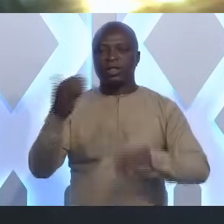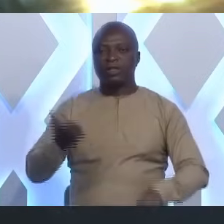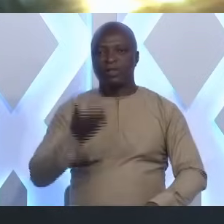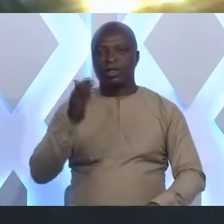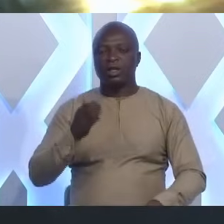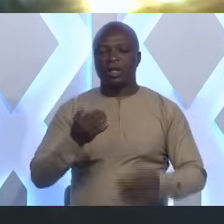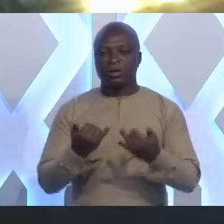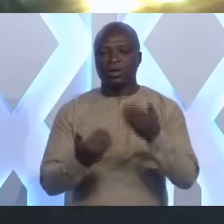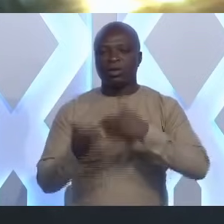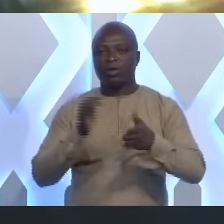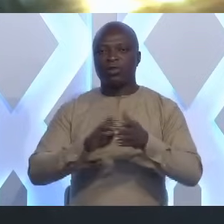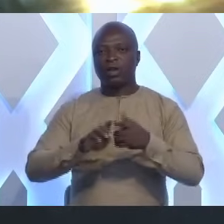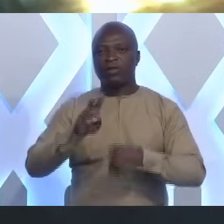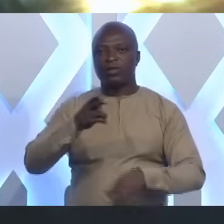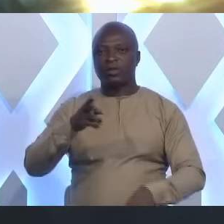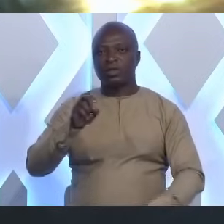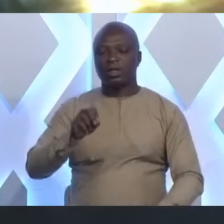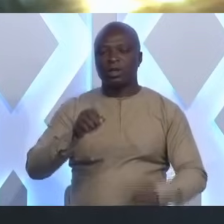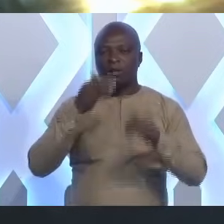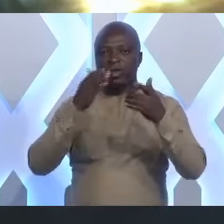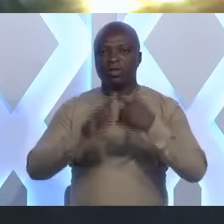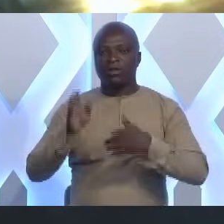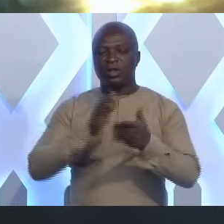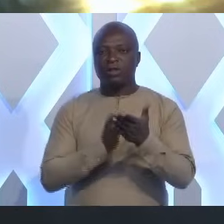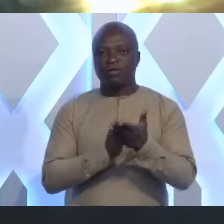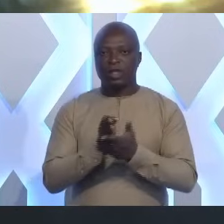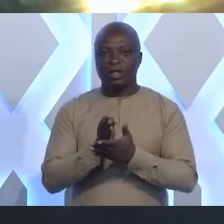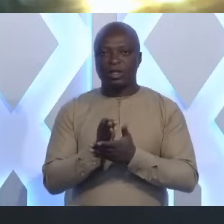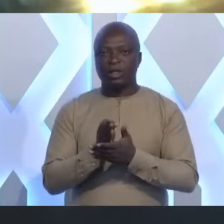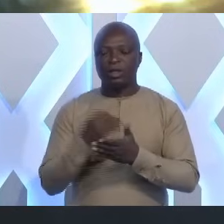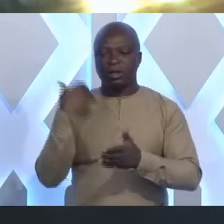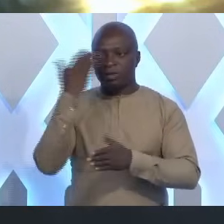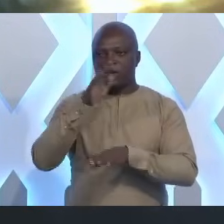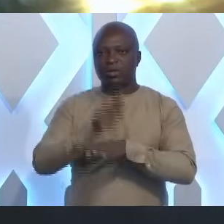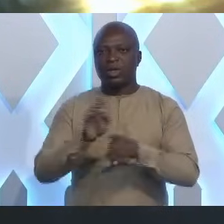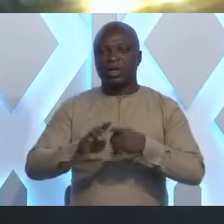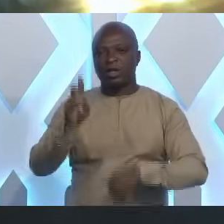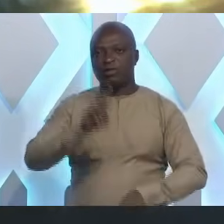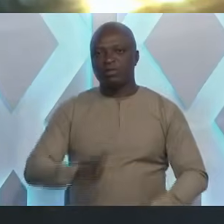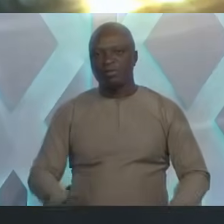L'actualité revient à 22h30. Merci de votre fidélité. Très belle soirée à vous.